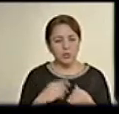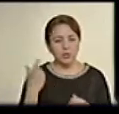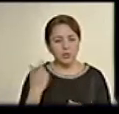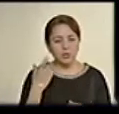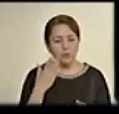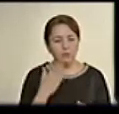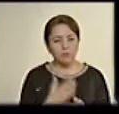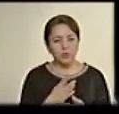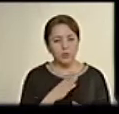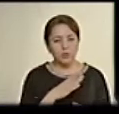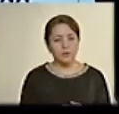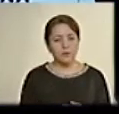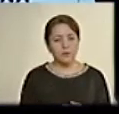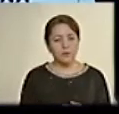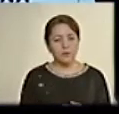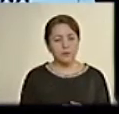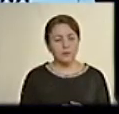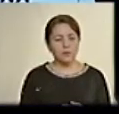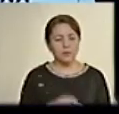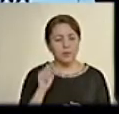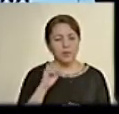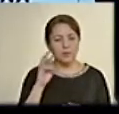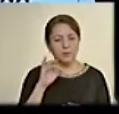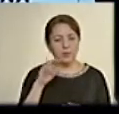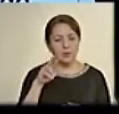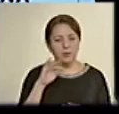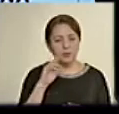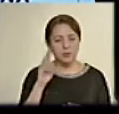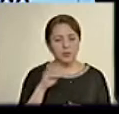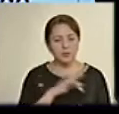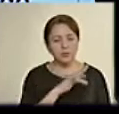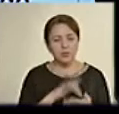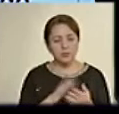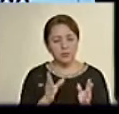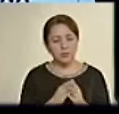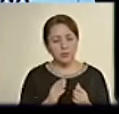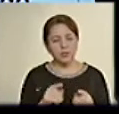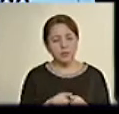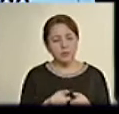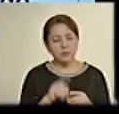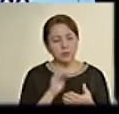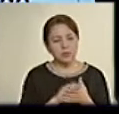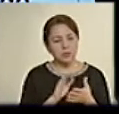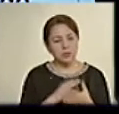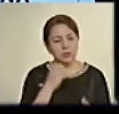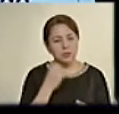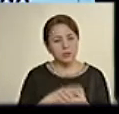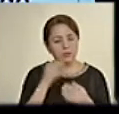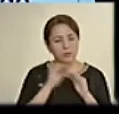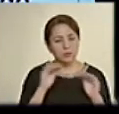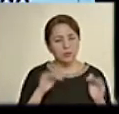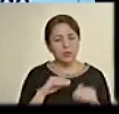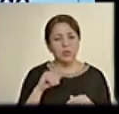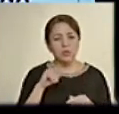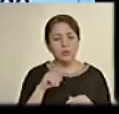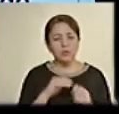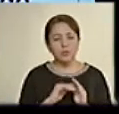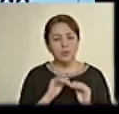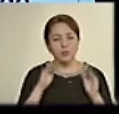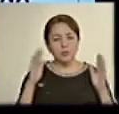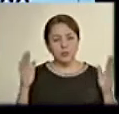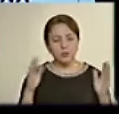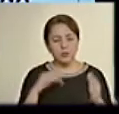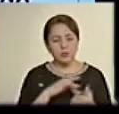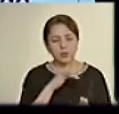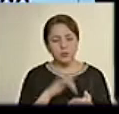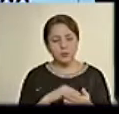bo'lgan ekan. Amirlik shaharlari bilan ham tanishdik aziz o'quvchilar. Amirlikdagi eng yirik shaharlar bular